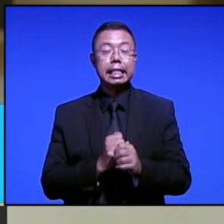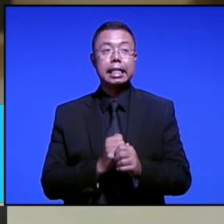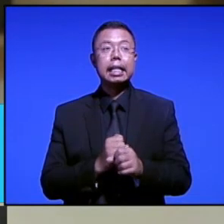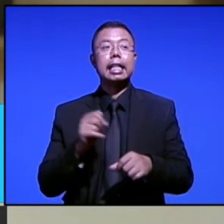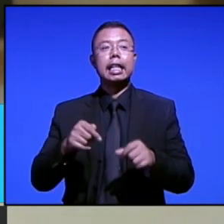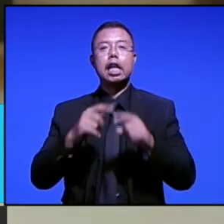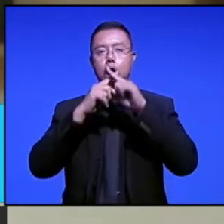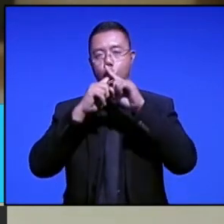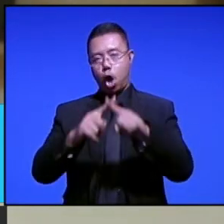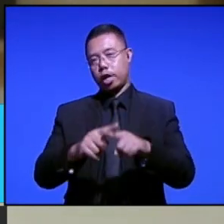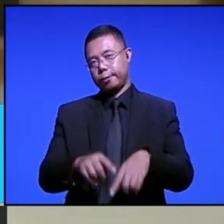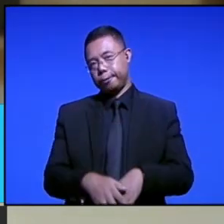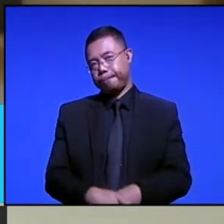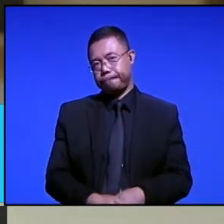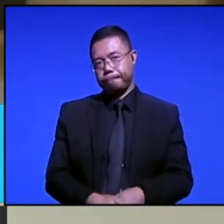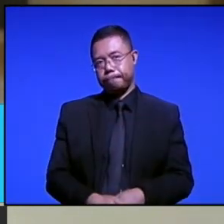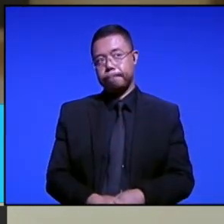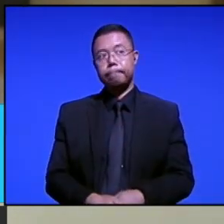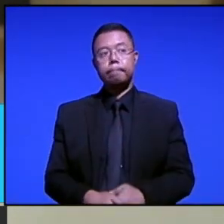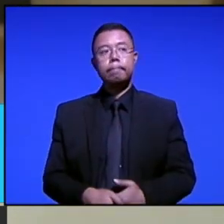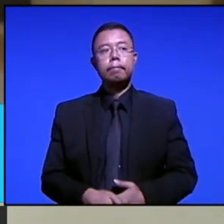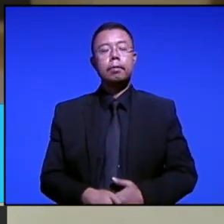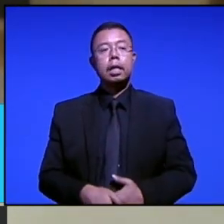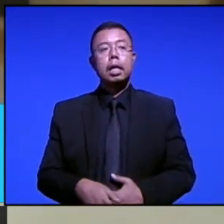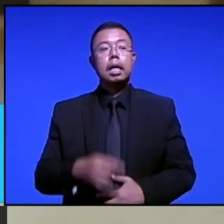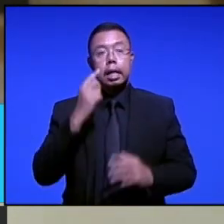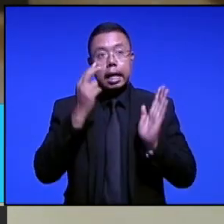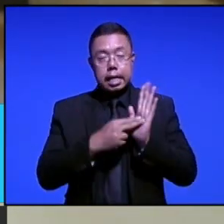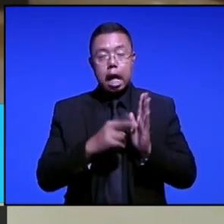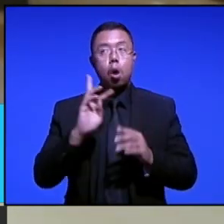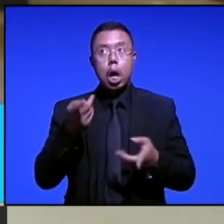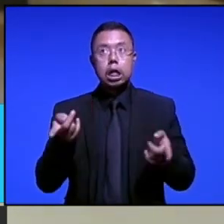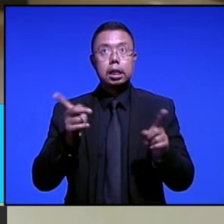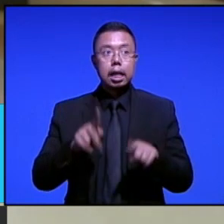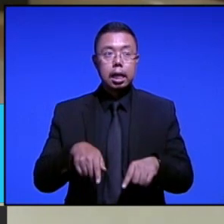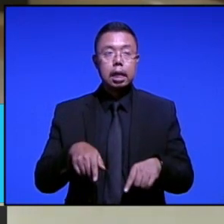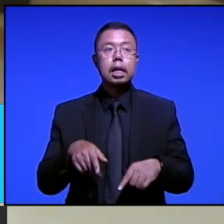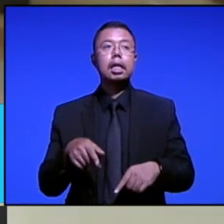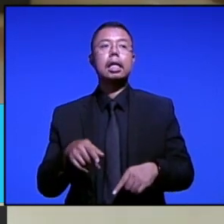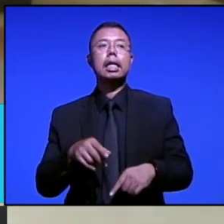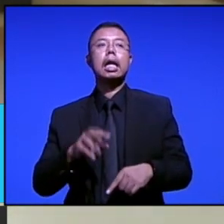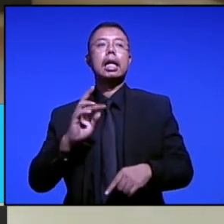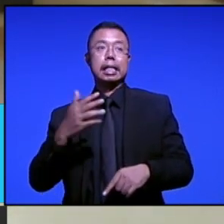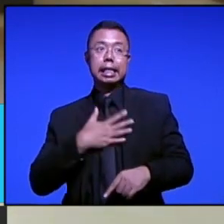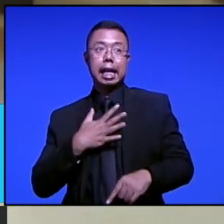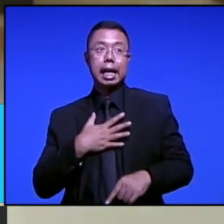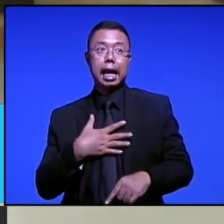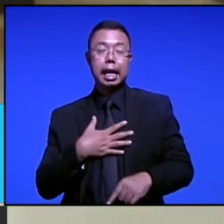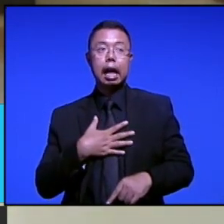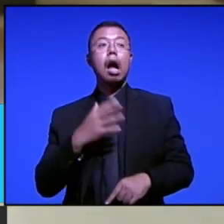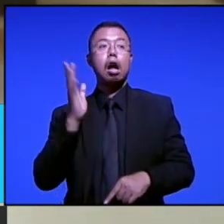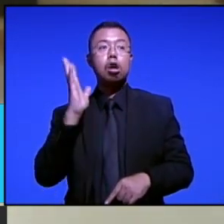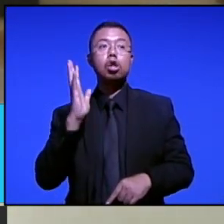Intinya ini hoax. Apa disebut hoax? Ternyata kejadiannya tidak begitu. Karena yang saya